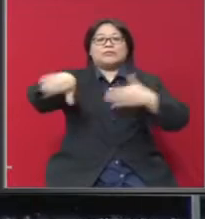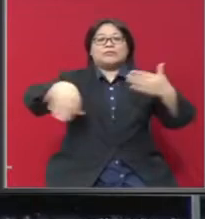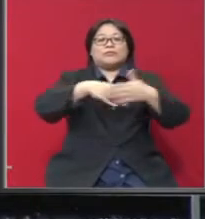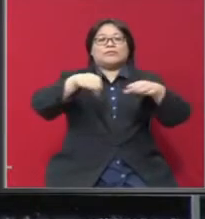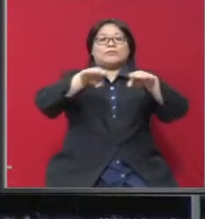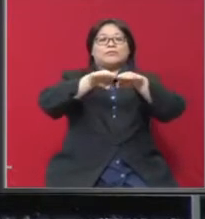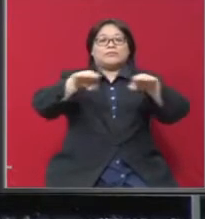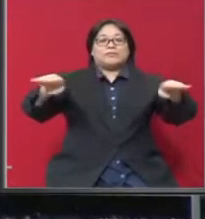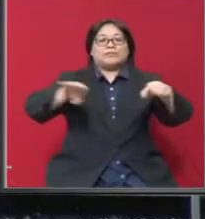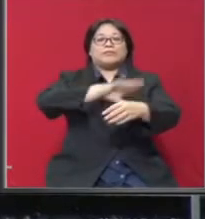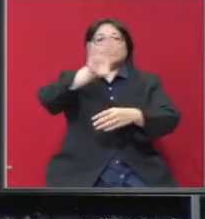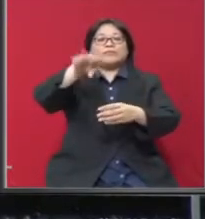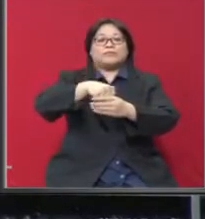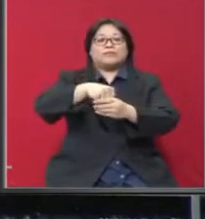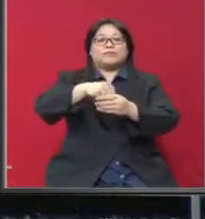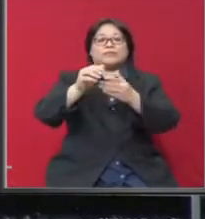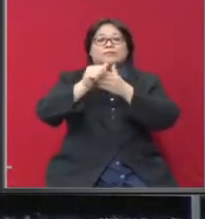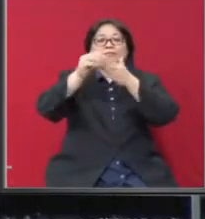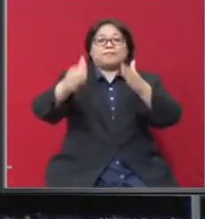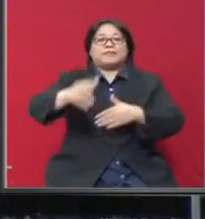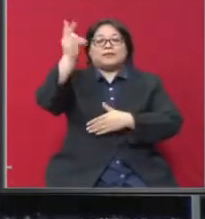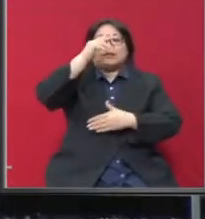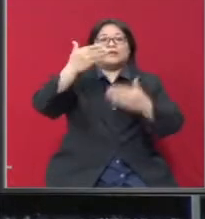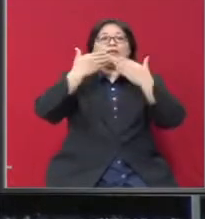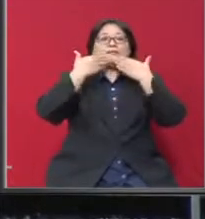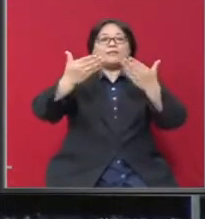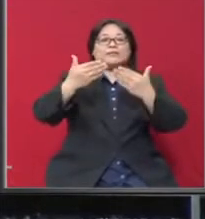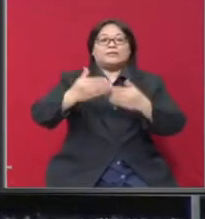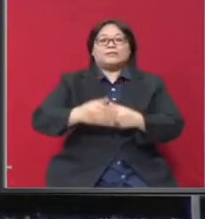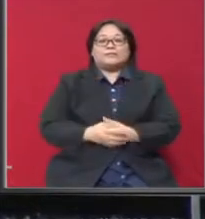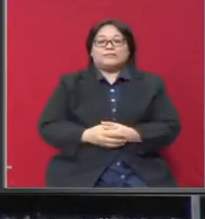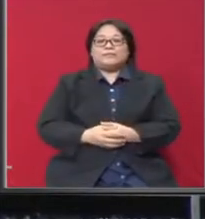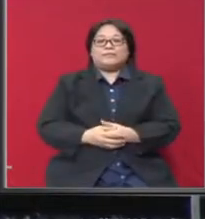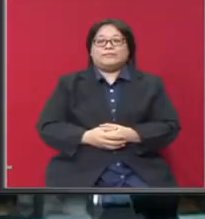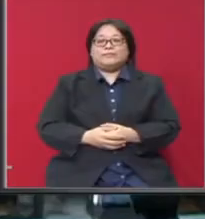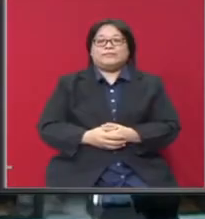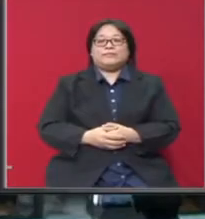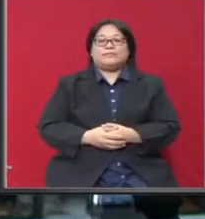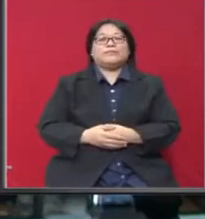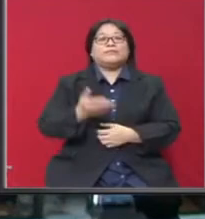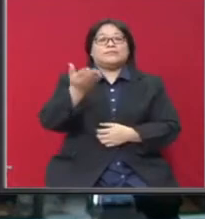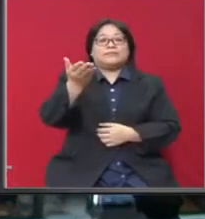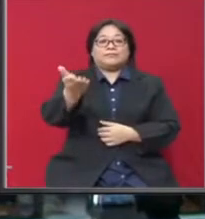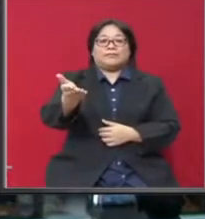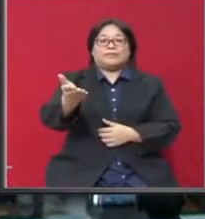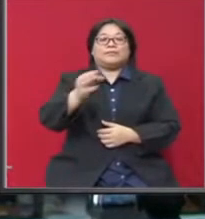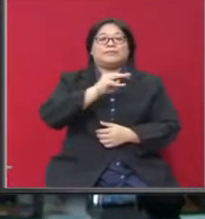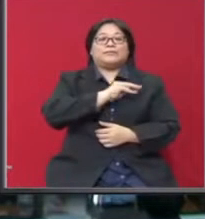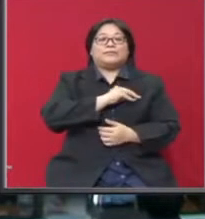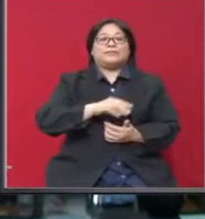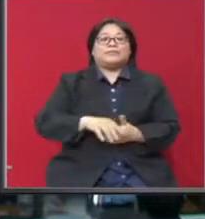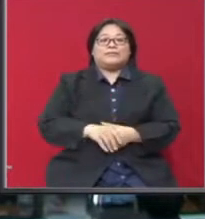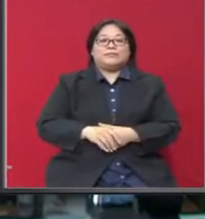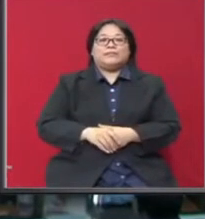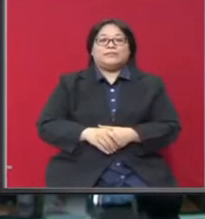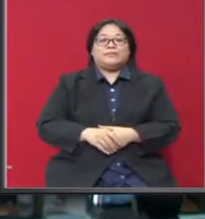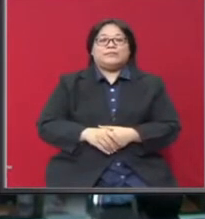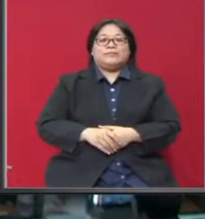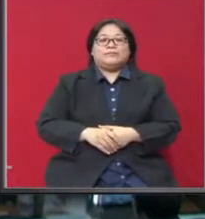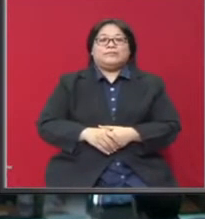semua pekat termasuk pemimpin kerajaan Coba kasih terus bekas serahkan kunci